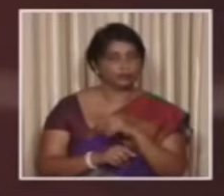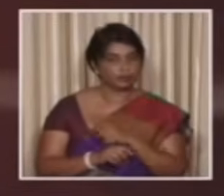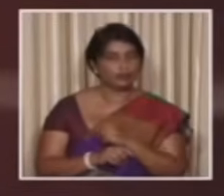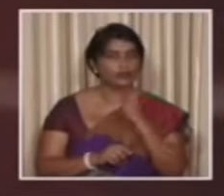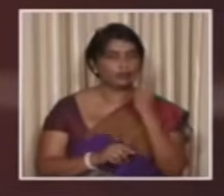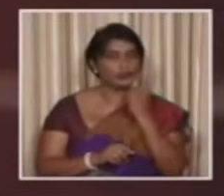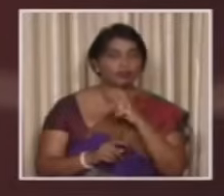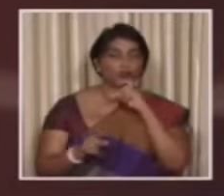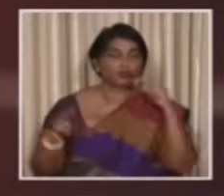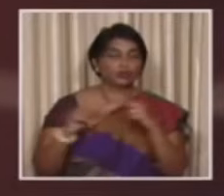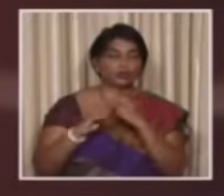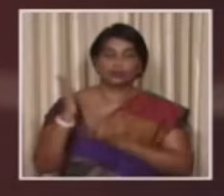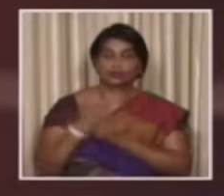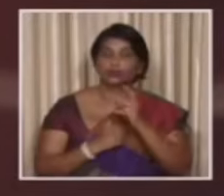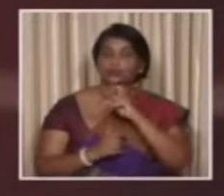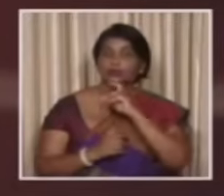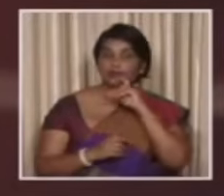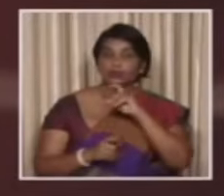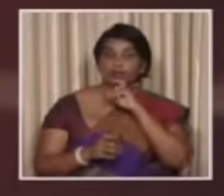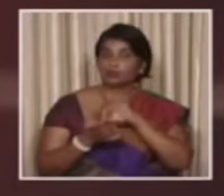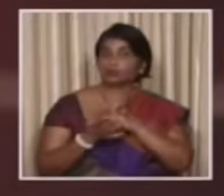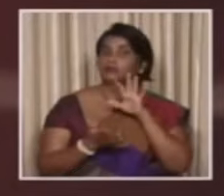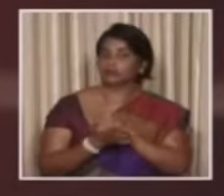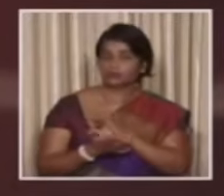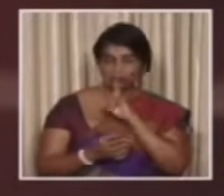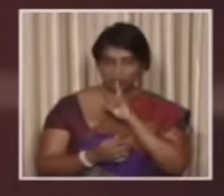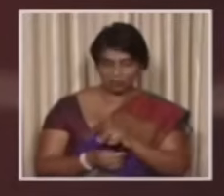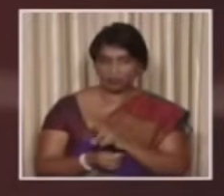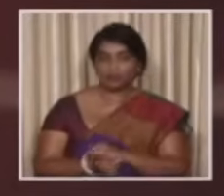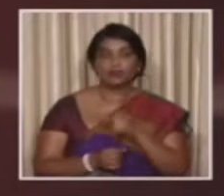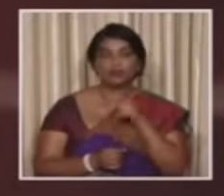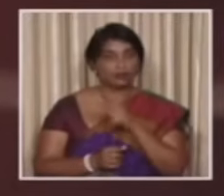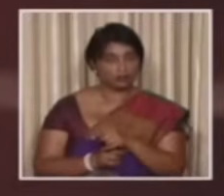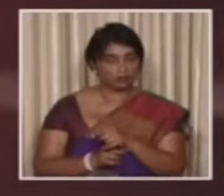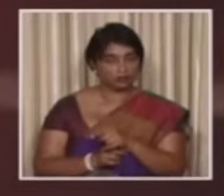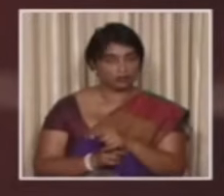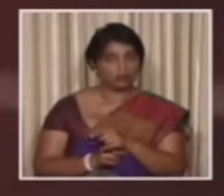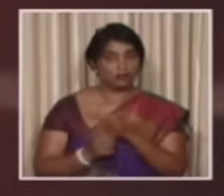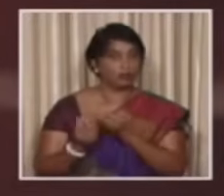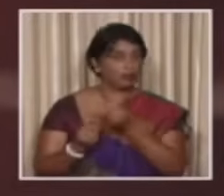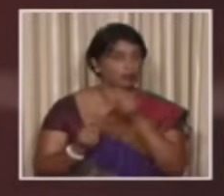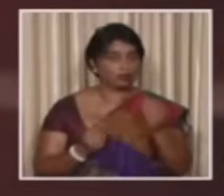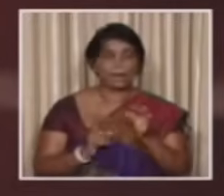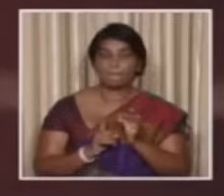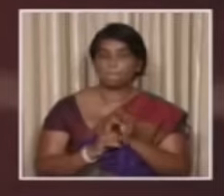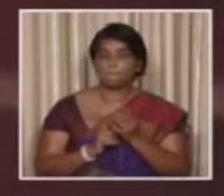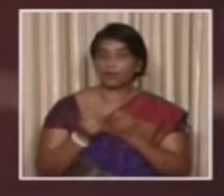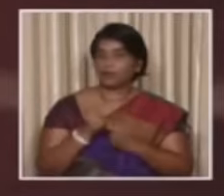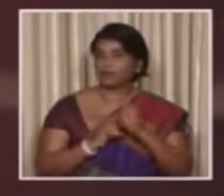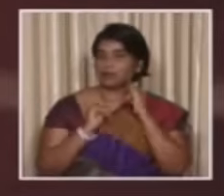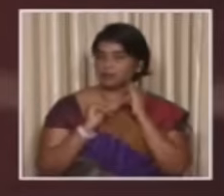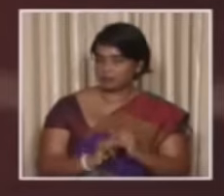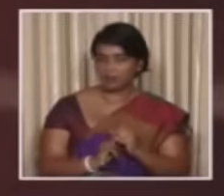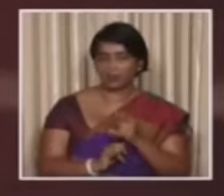කීප දෙනෙක් ශ්‍රේෂ්ඨාධිකරණයට ගියා. ශ්‍රේෂ්ඨාධිකරණේ නඩු තීන්දුවක් දුන්නා මේ පවරාදීම පෞද්ගලීකරණය සම්පූර්ණ